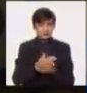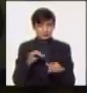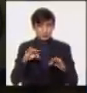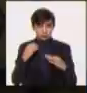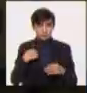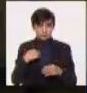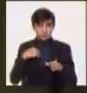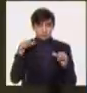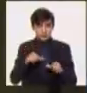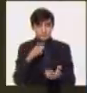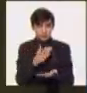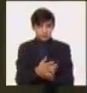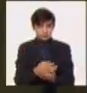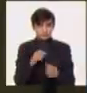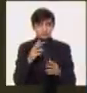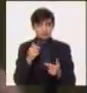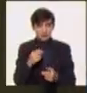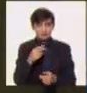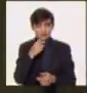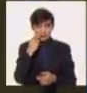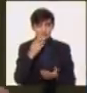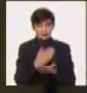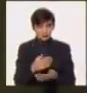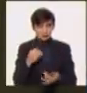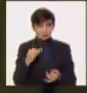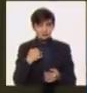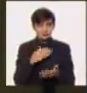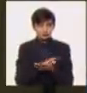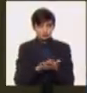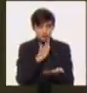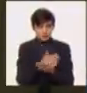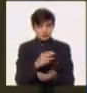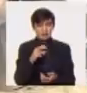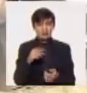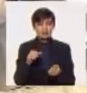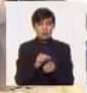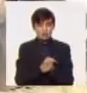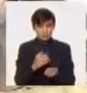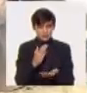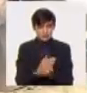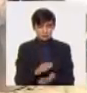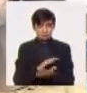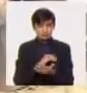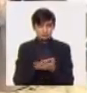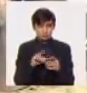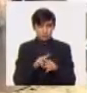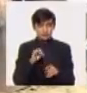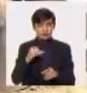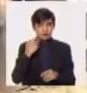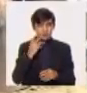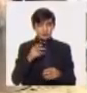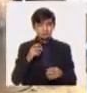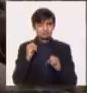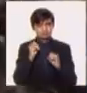мы имеем право держать. Да, запах есть, но я обрабатываю, у меня есть документы на биореактор. Ал көңнің дер кезінде төгілмей